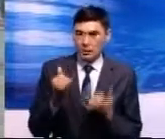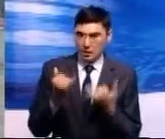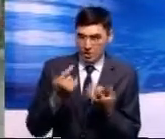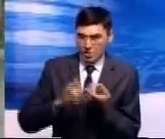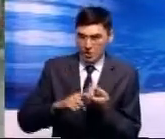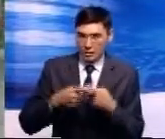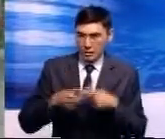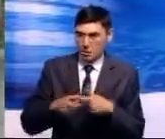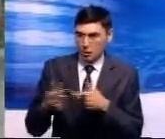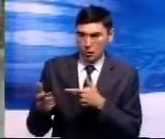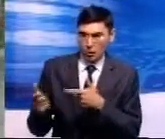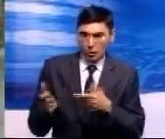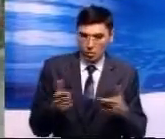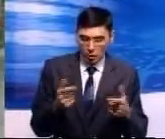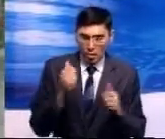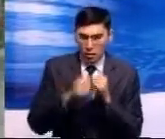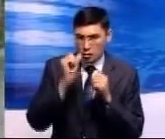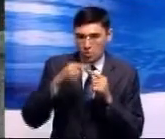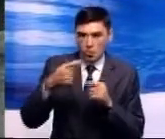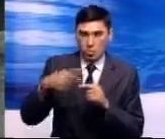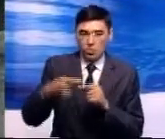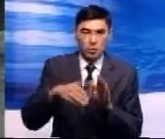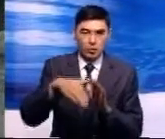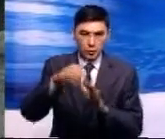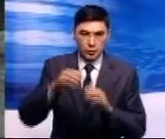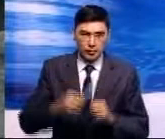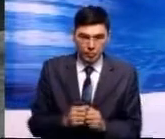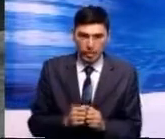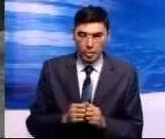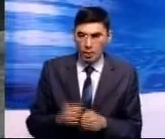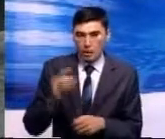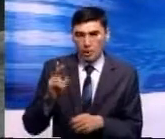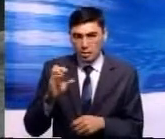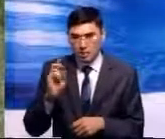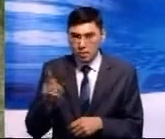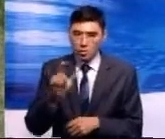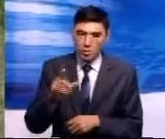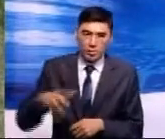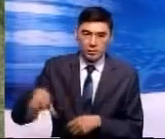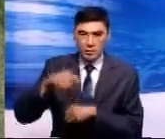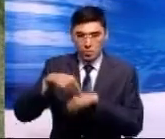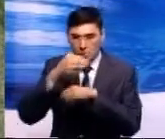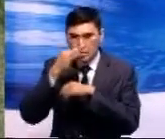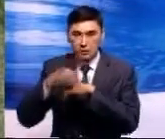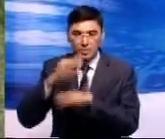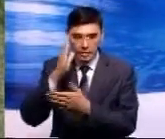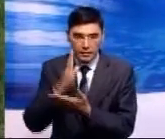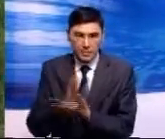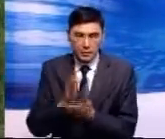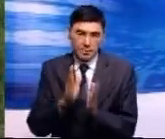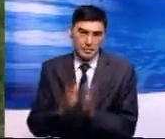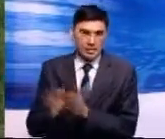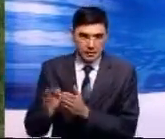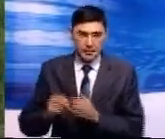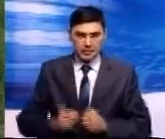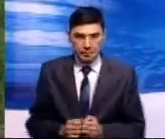технической готовностью домов с каждым годом выправляется. Жильцы и кооперативы становятся все более дисциплинированные в этом плане.